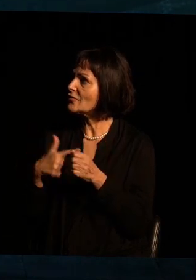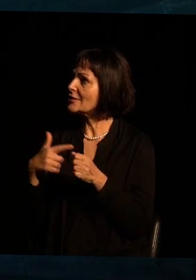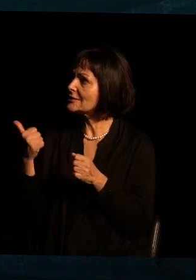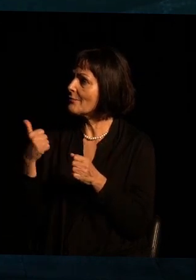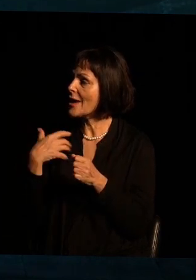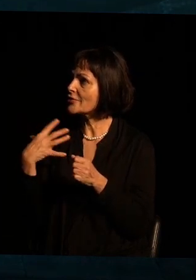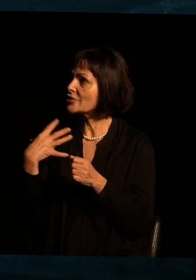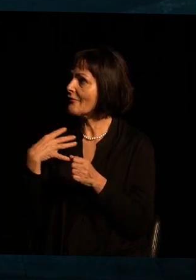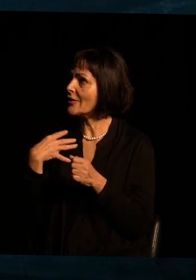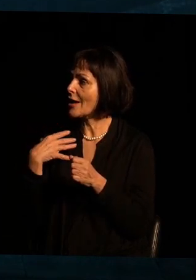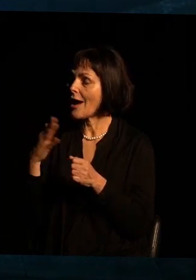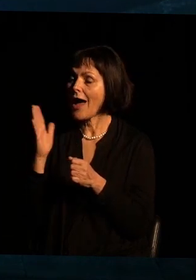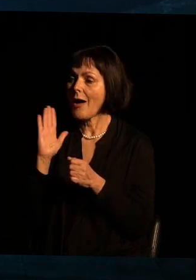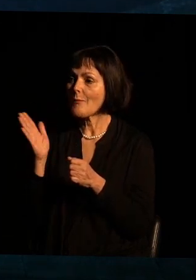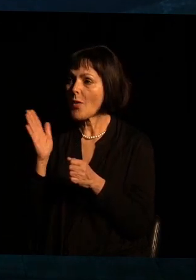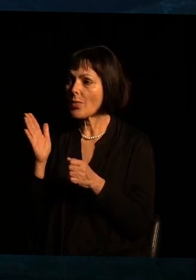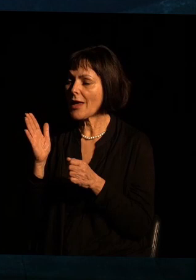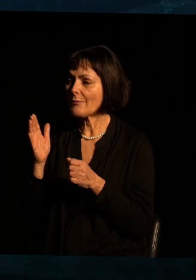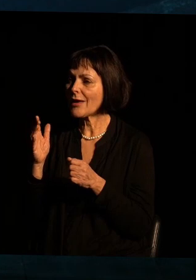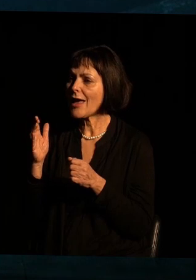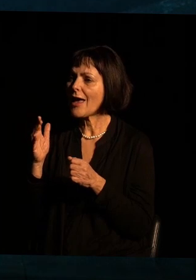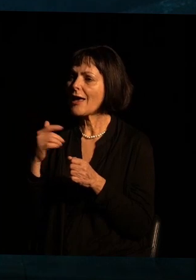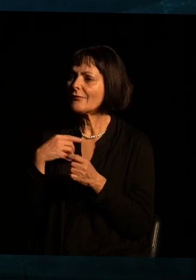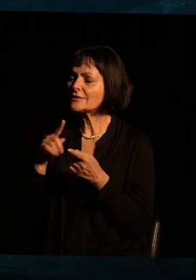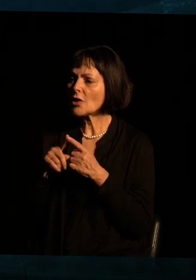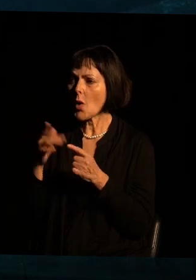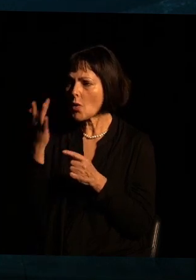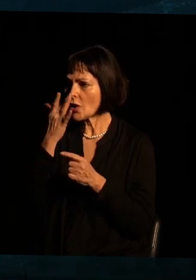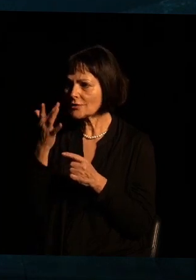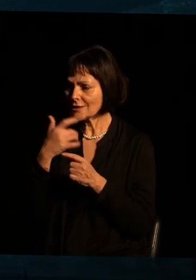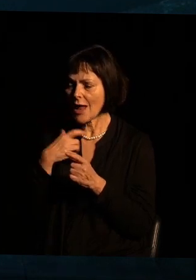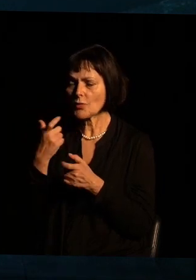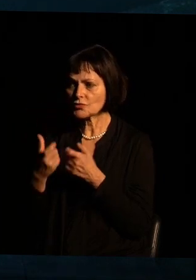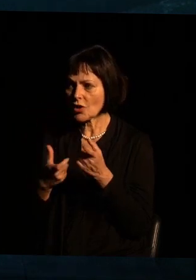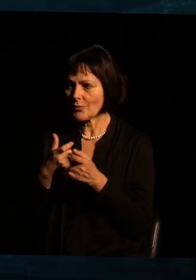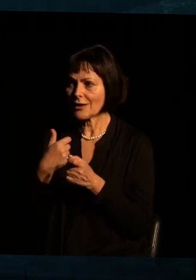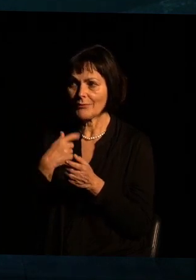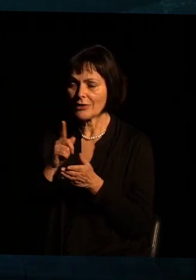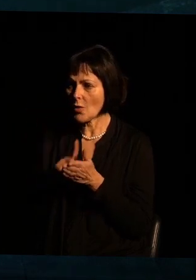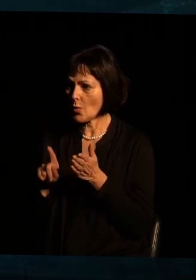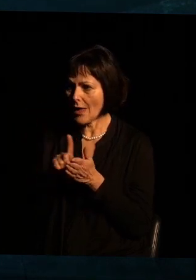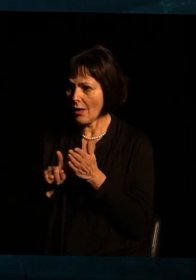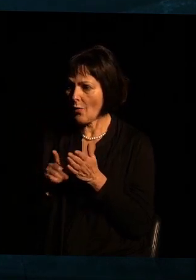de facto. No później wprawdzie no, w takim średnim stylu, ale no, Rosjanie ją finalnie zrealizowali. Nam się nie udało,